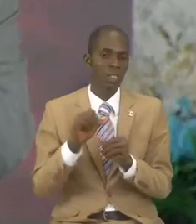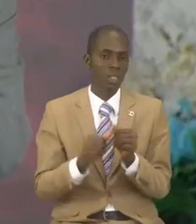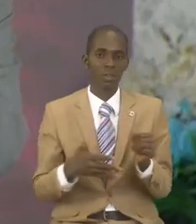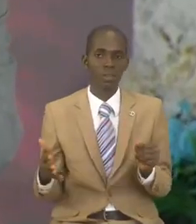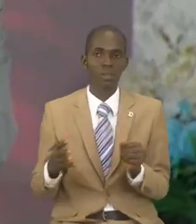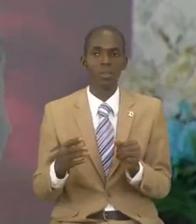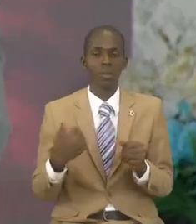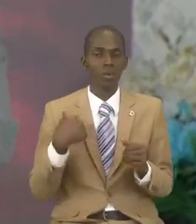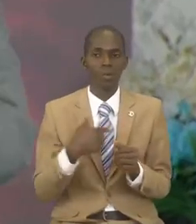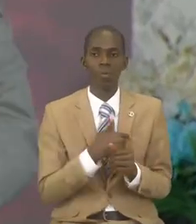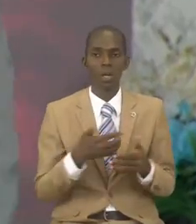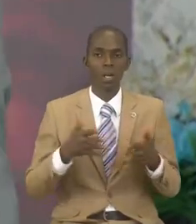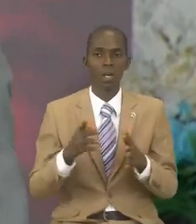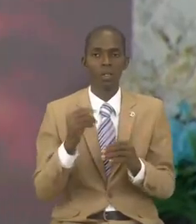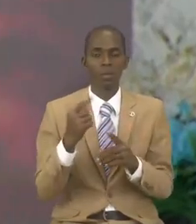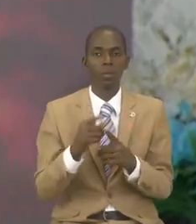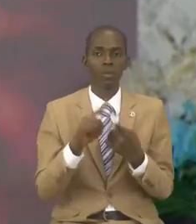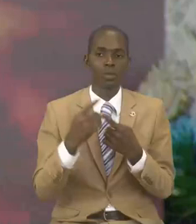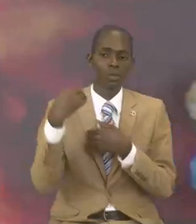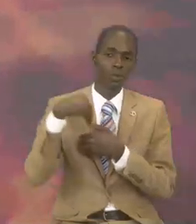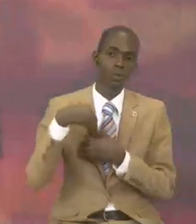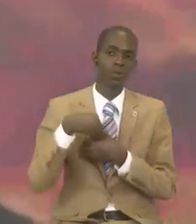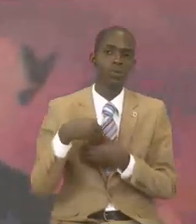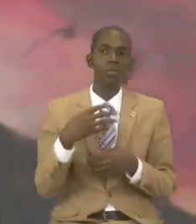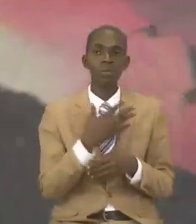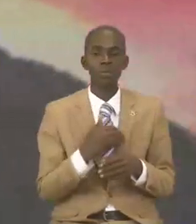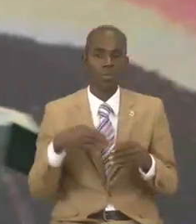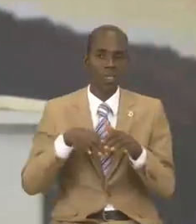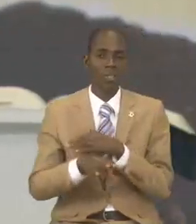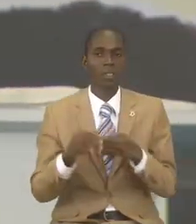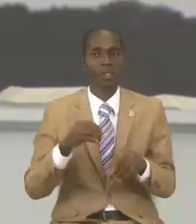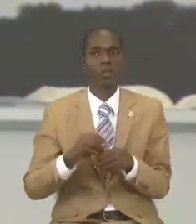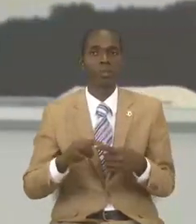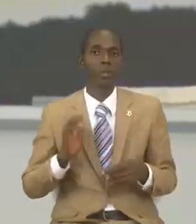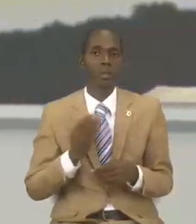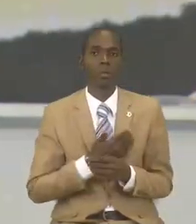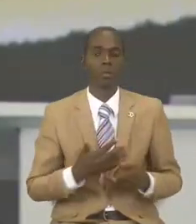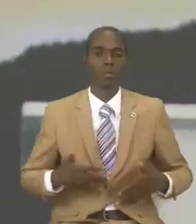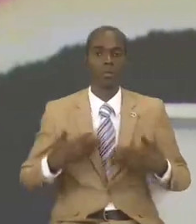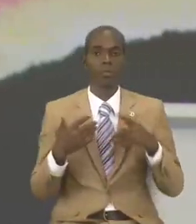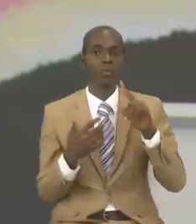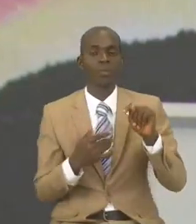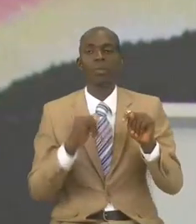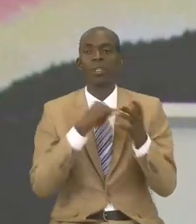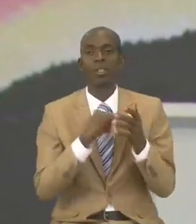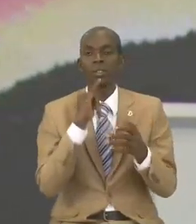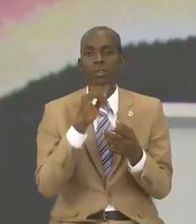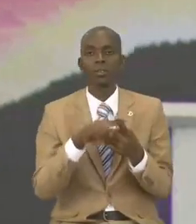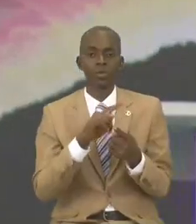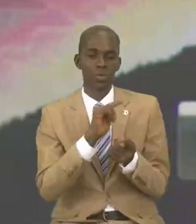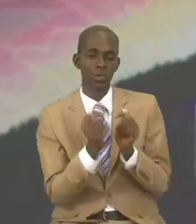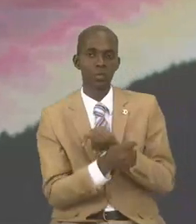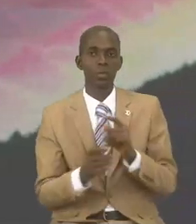permettons à la parole d'entrer et de pénétrer dans nos vies. Ensuite, c'est pour transformer nos